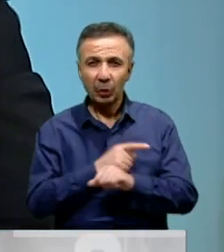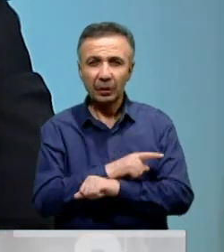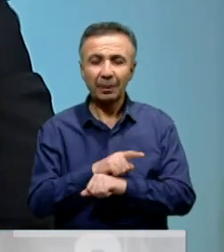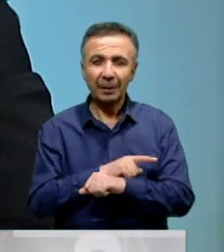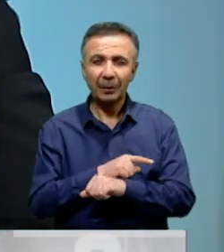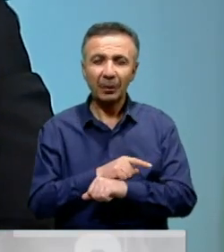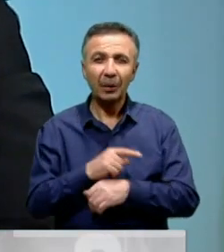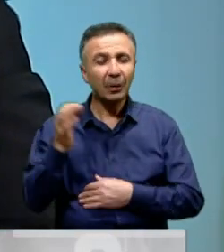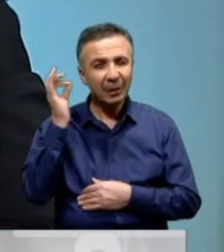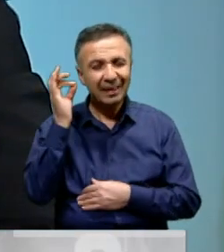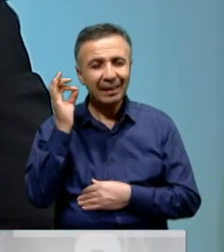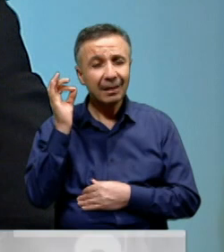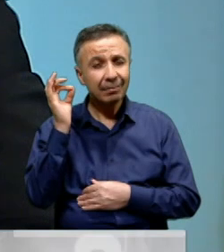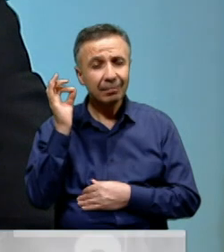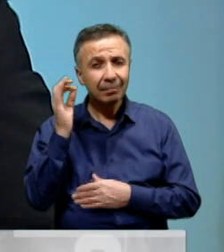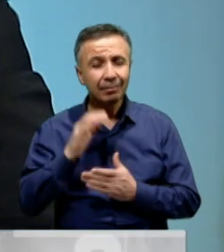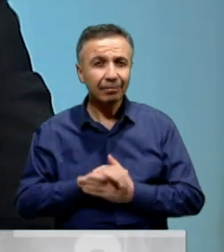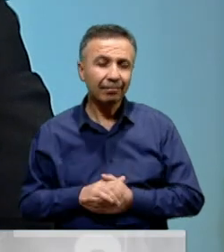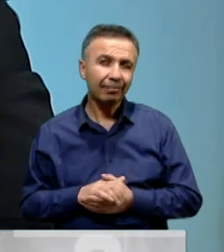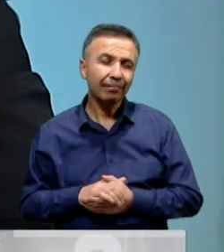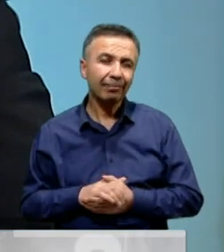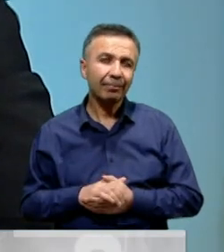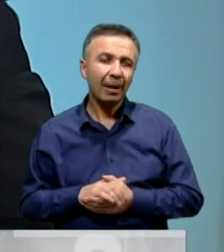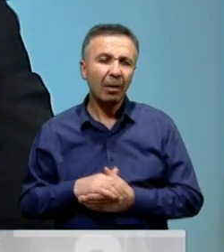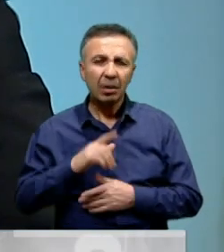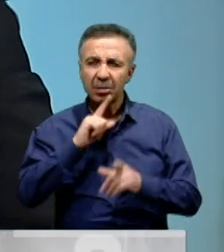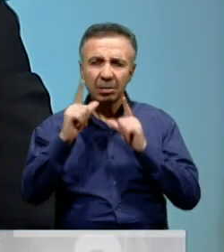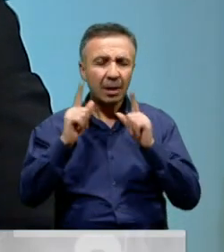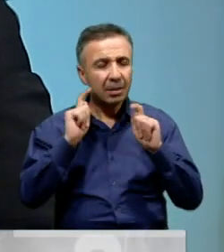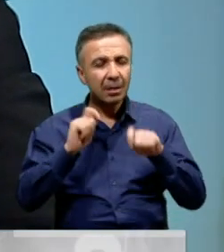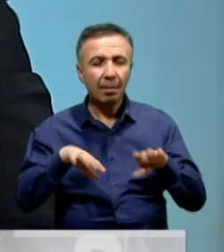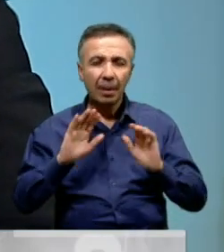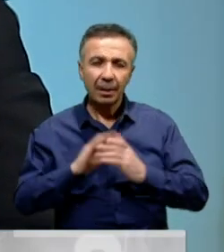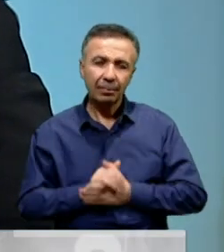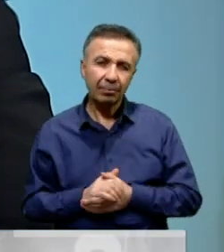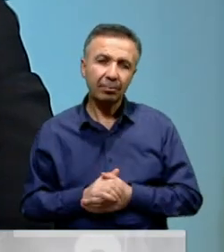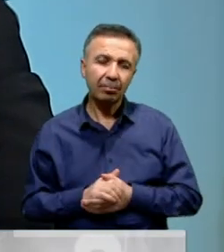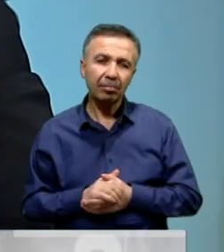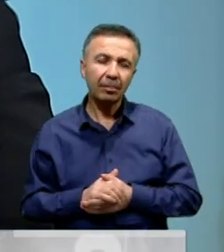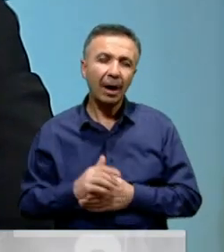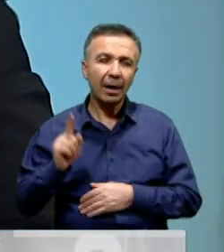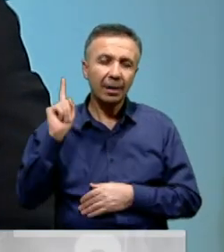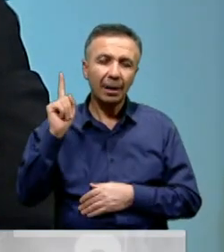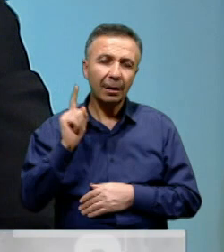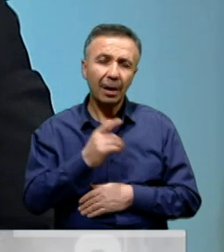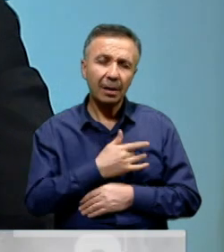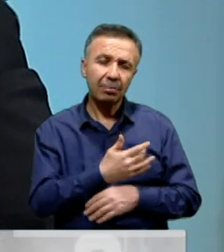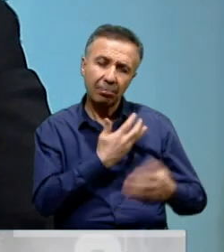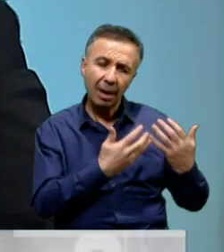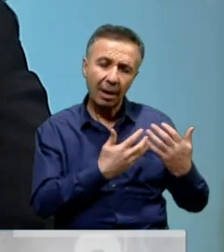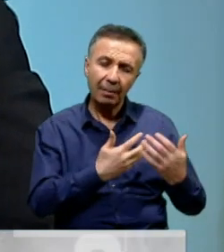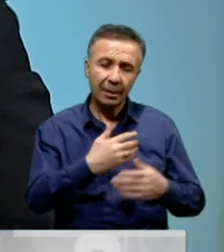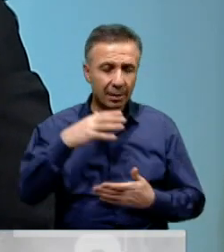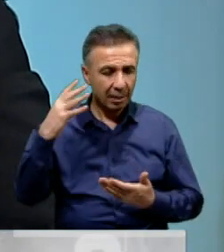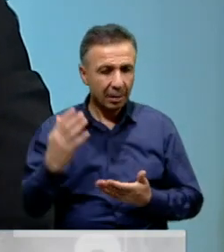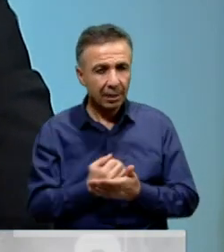onu dinleyin, can kulağıyla dinleyin. Gürültü yapmayın, ses çıkarmayın. Ta ki Allah'ın merhametine nail